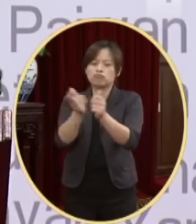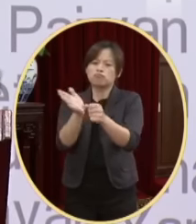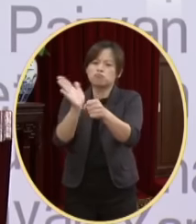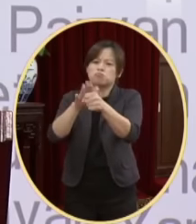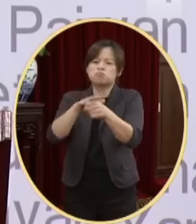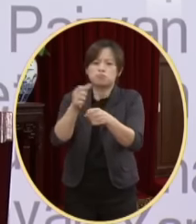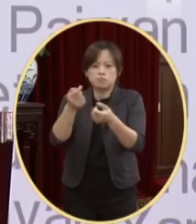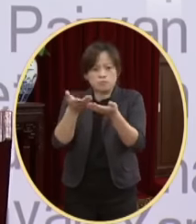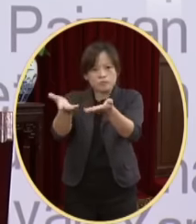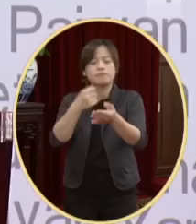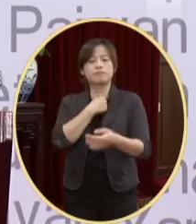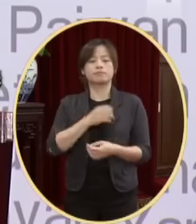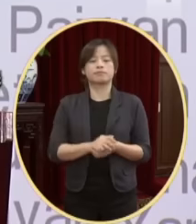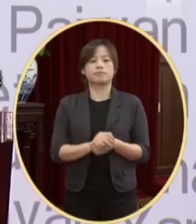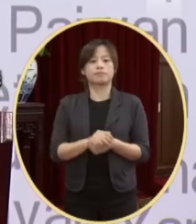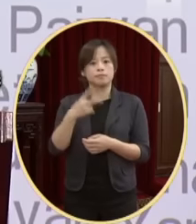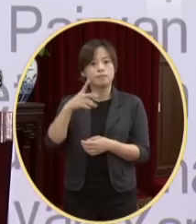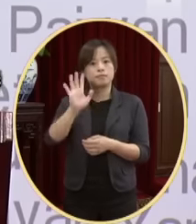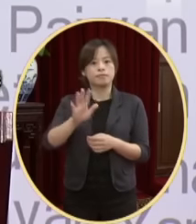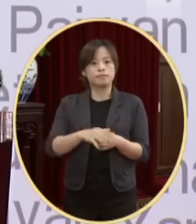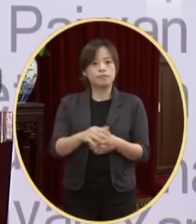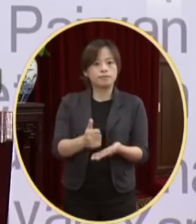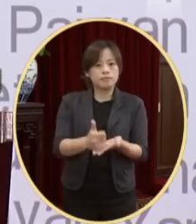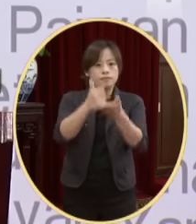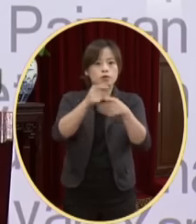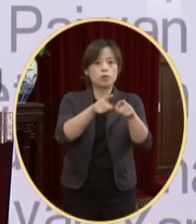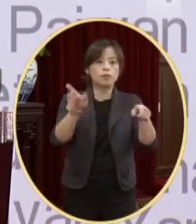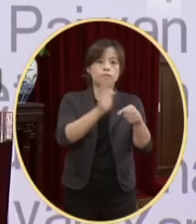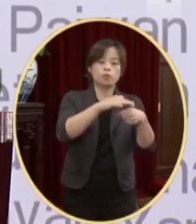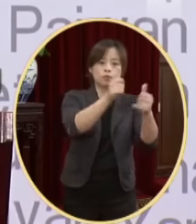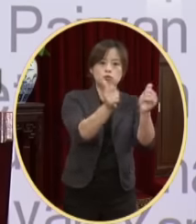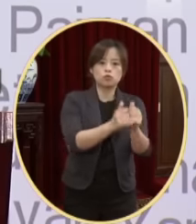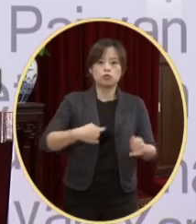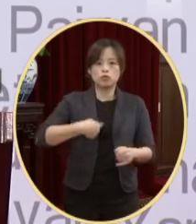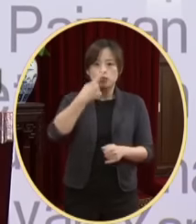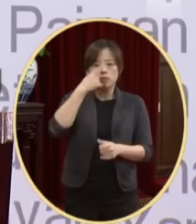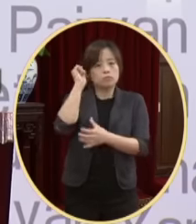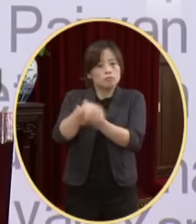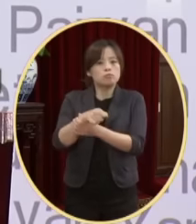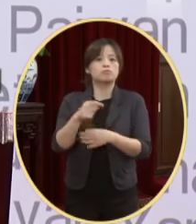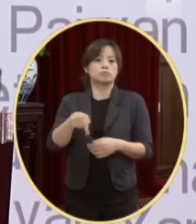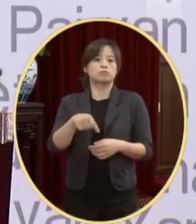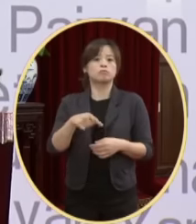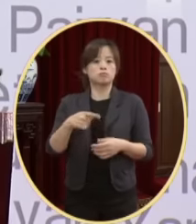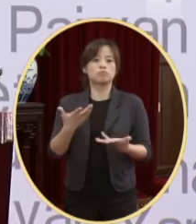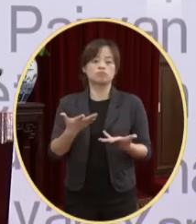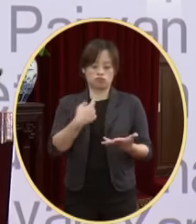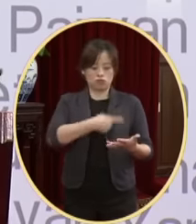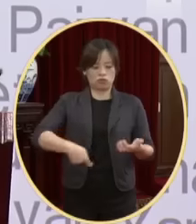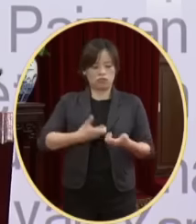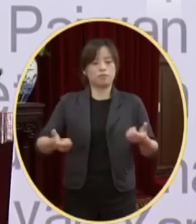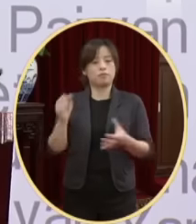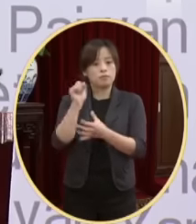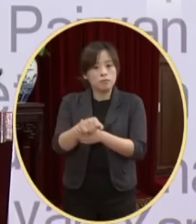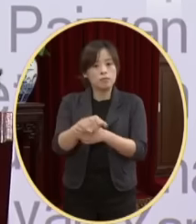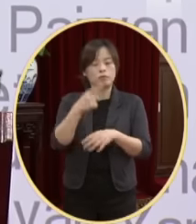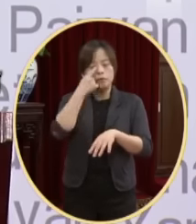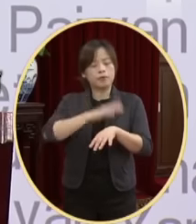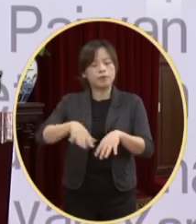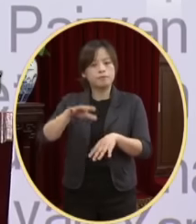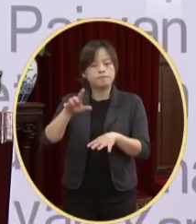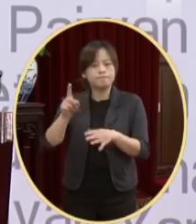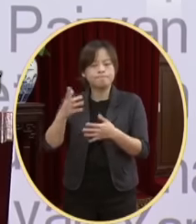偿，同时在尊重平埔族群的自我认同承认身份的原则下，我们